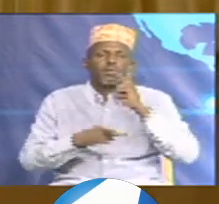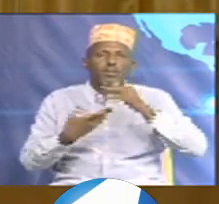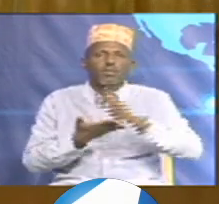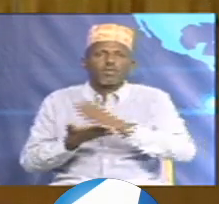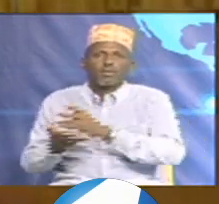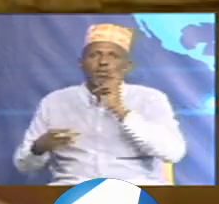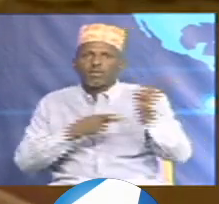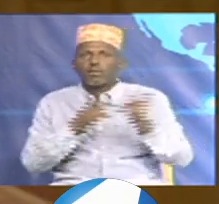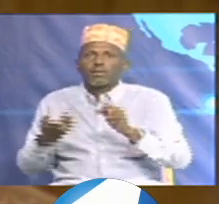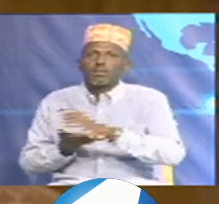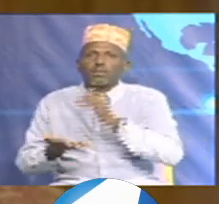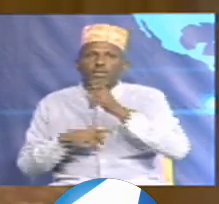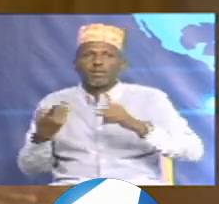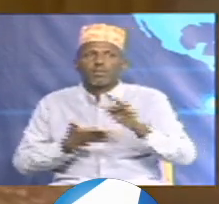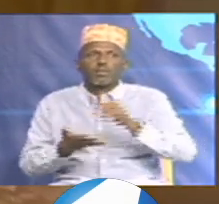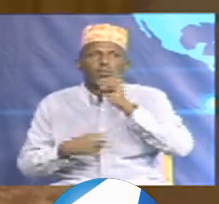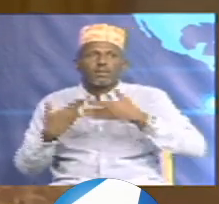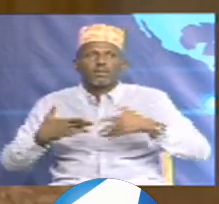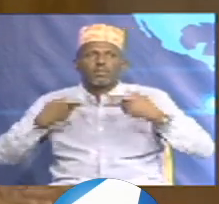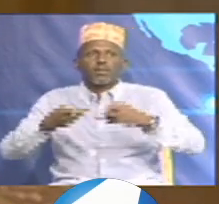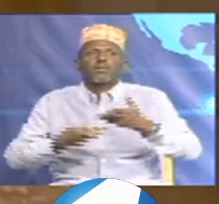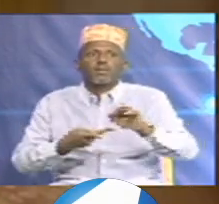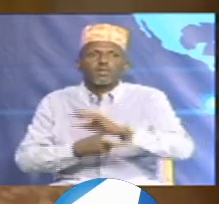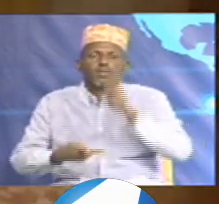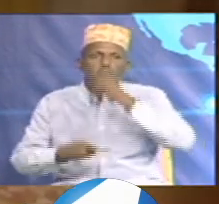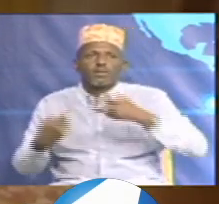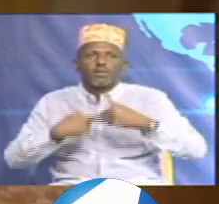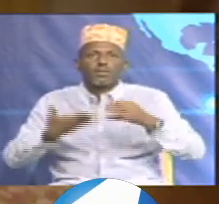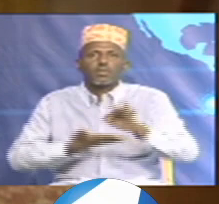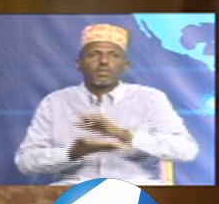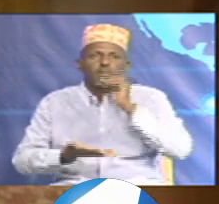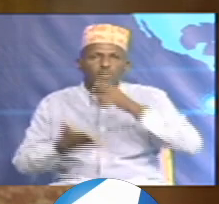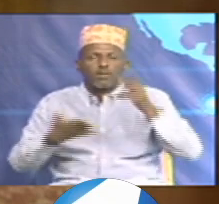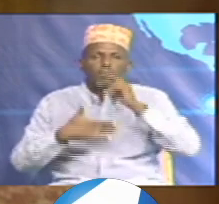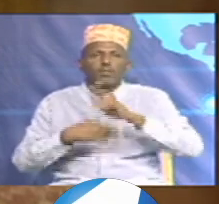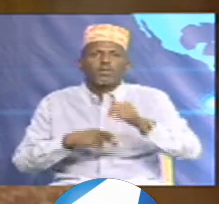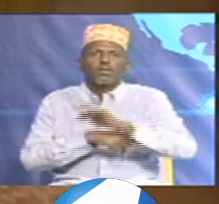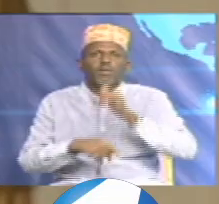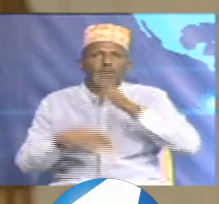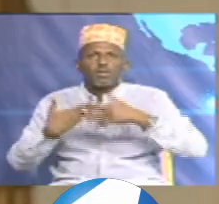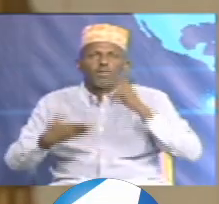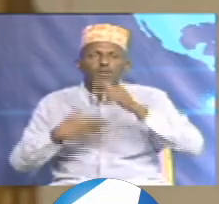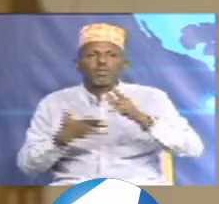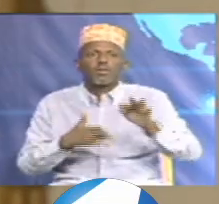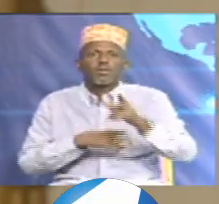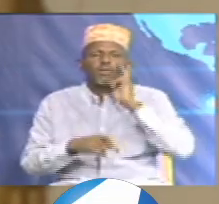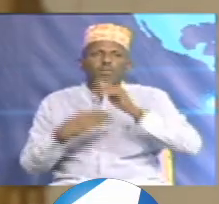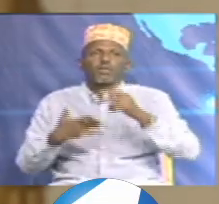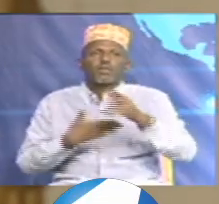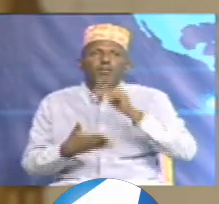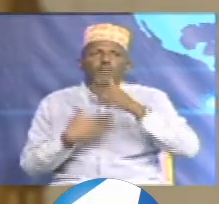transatlantique, en accusant Moscou d'attaquer les démocraties occidentales. Eh bien,